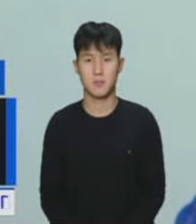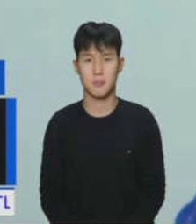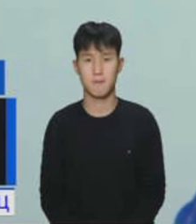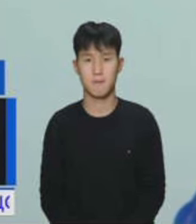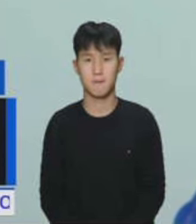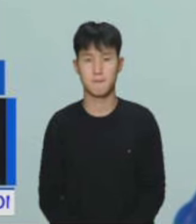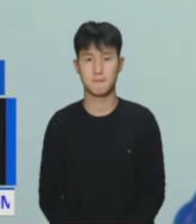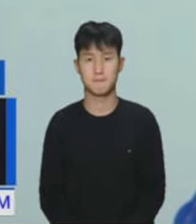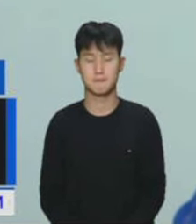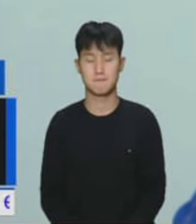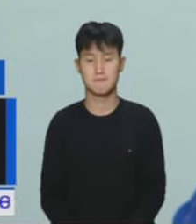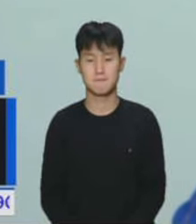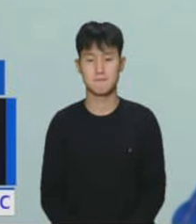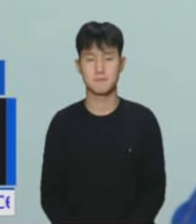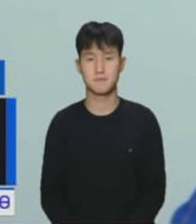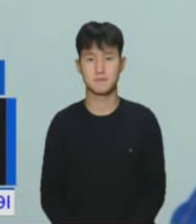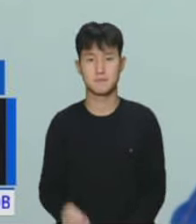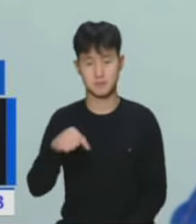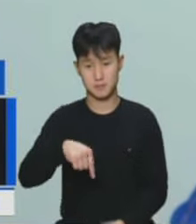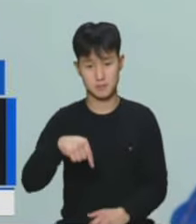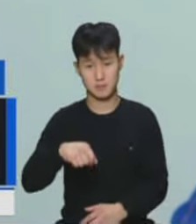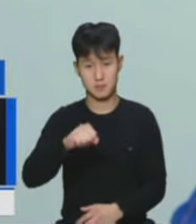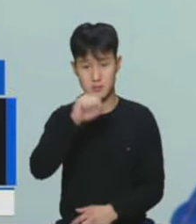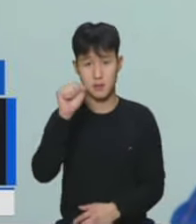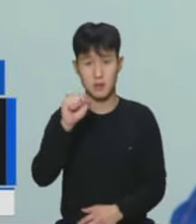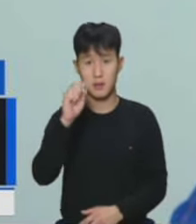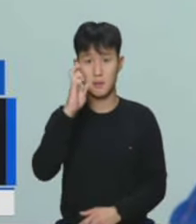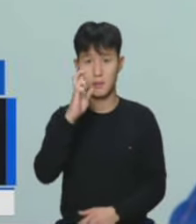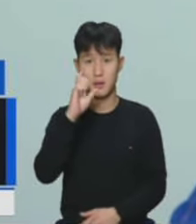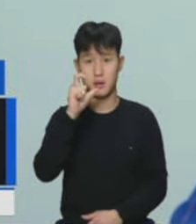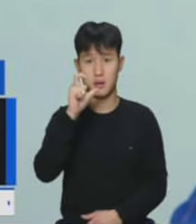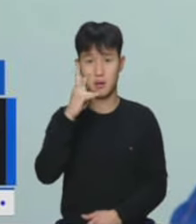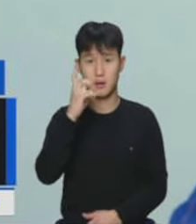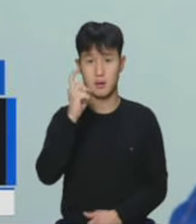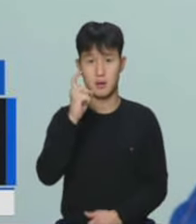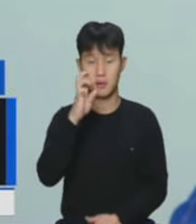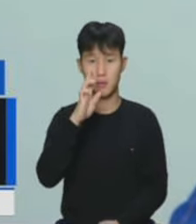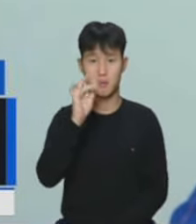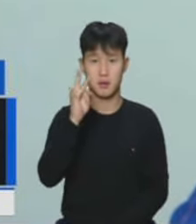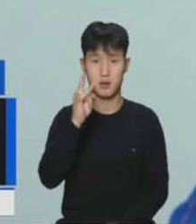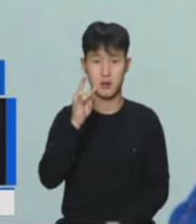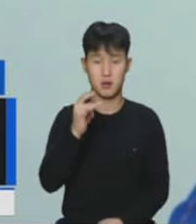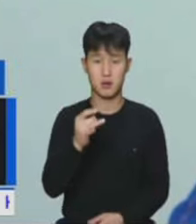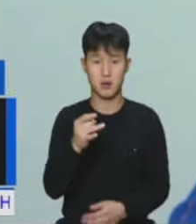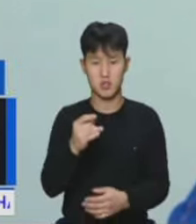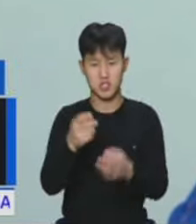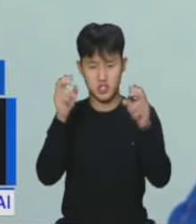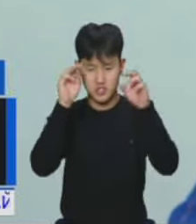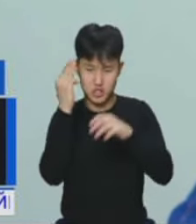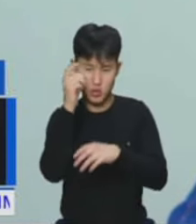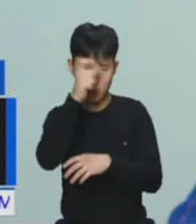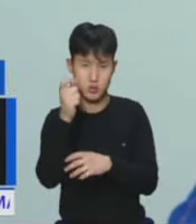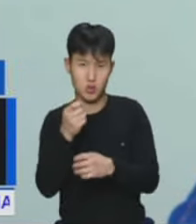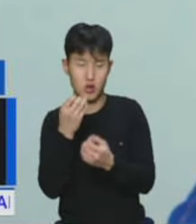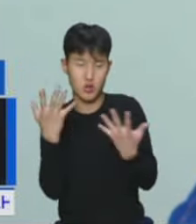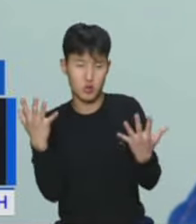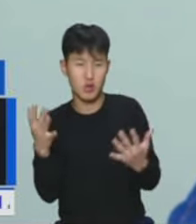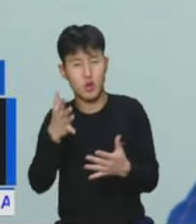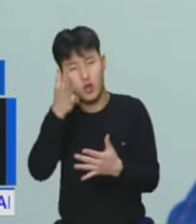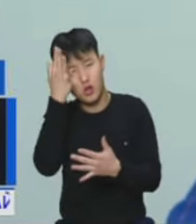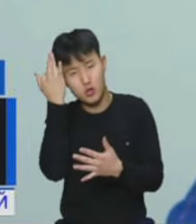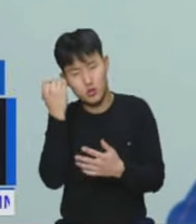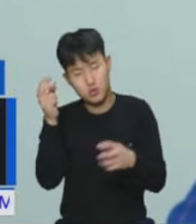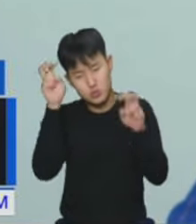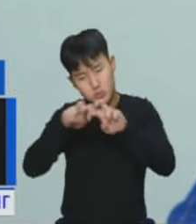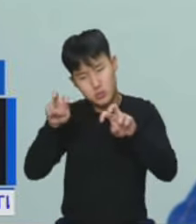Энд дээр бол Бэнк 2 бүр маш олон шинжээчдээр олон хоног судлуулад бүр баримт нотлогоотойгоор